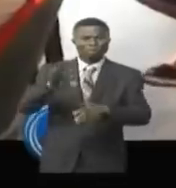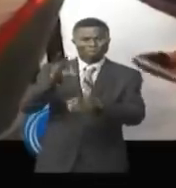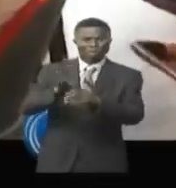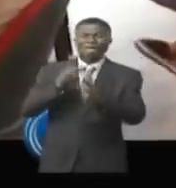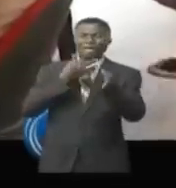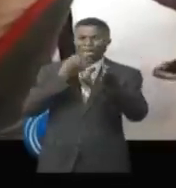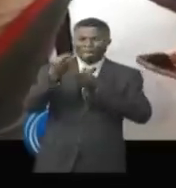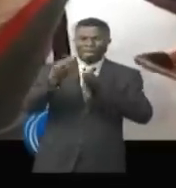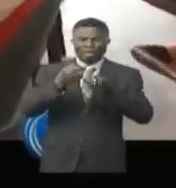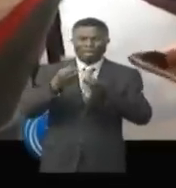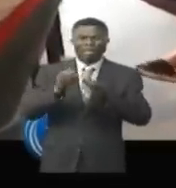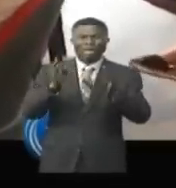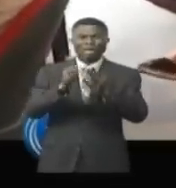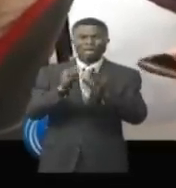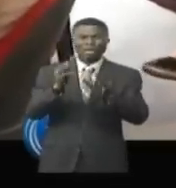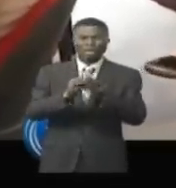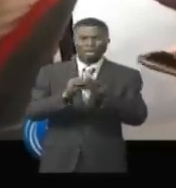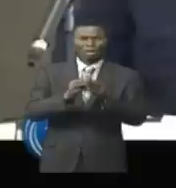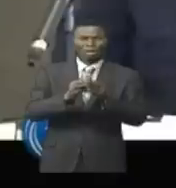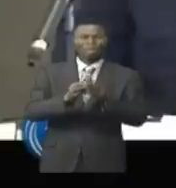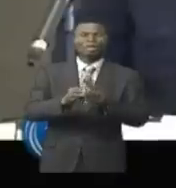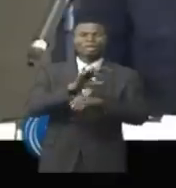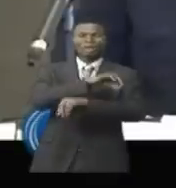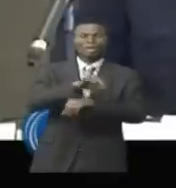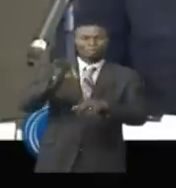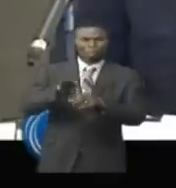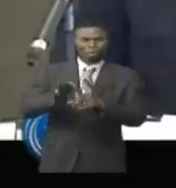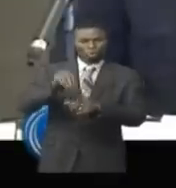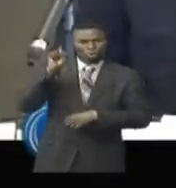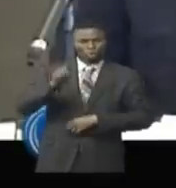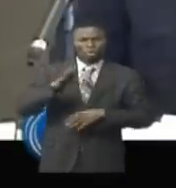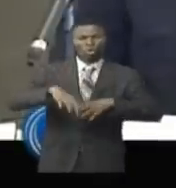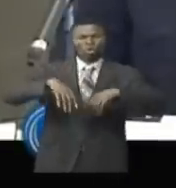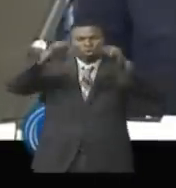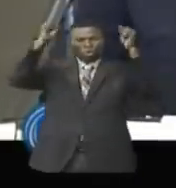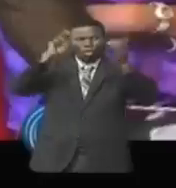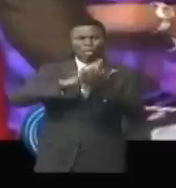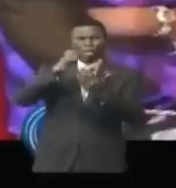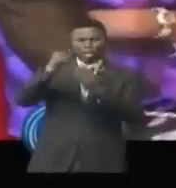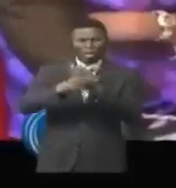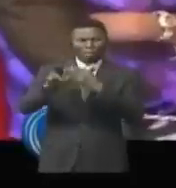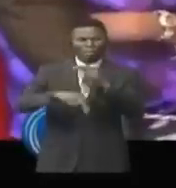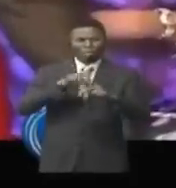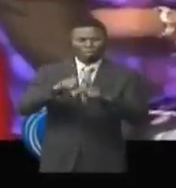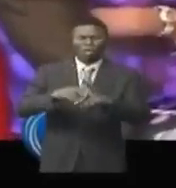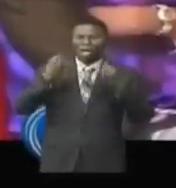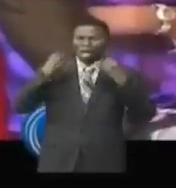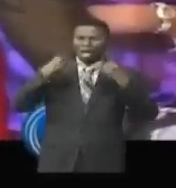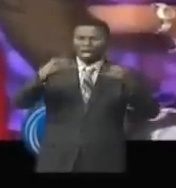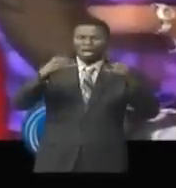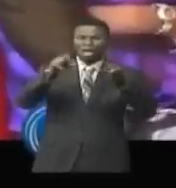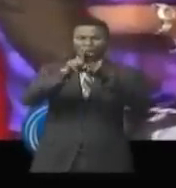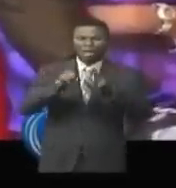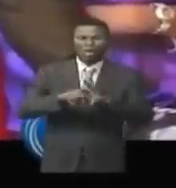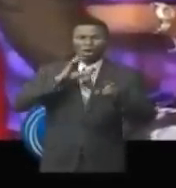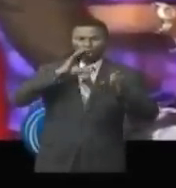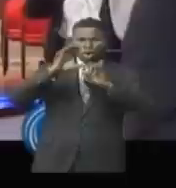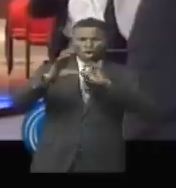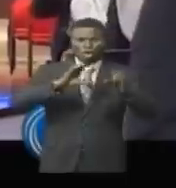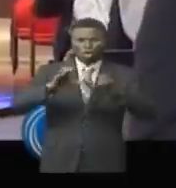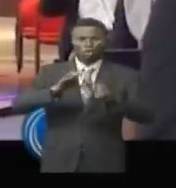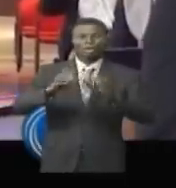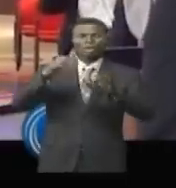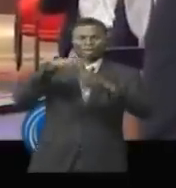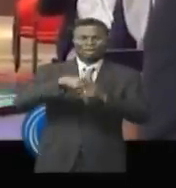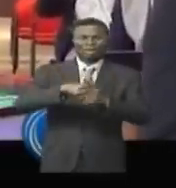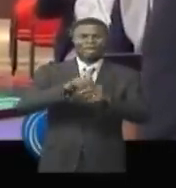que l'Assemblée plénière de la CENI est appelée à adopter un plan national de l'information et de la communication institutionnelle